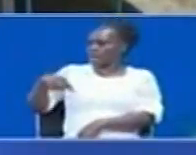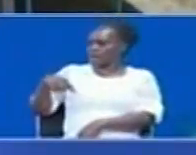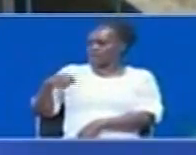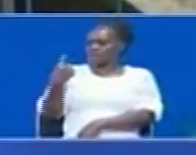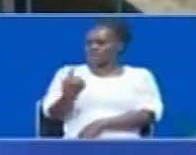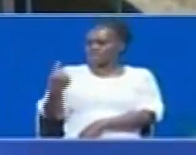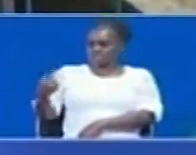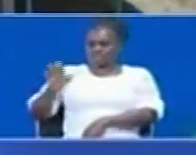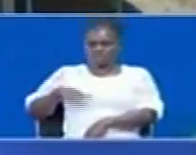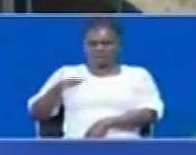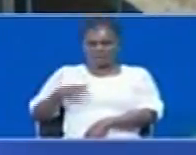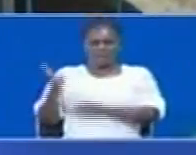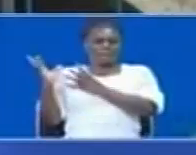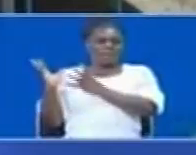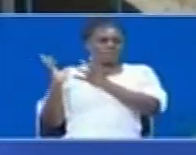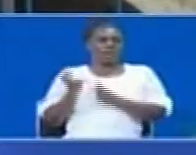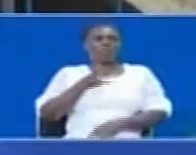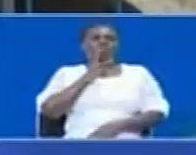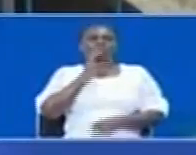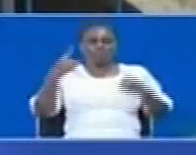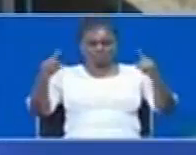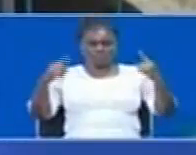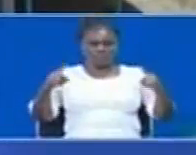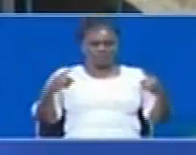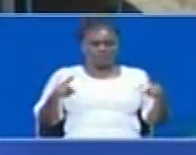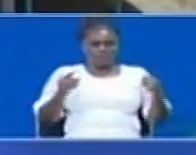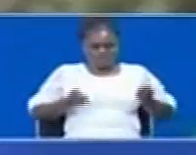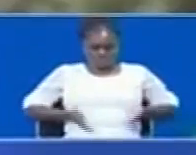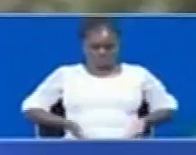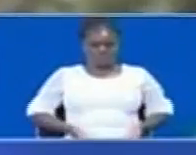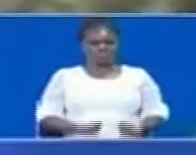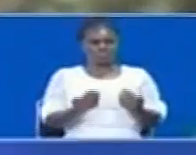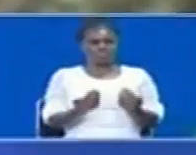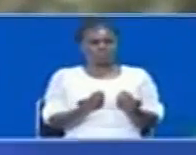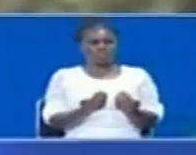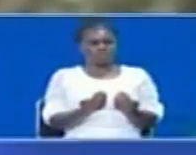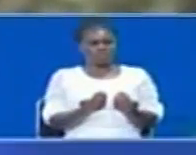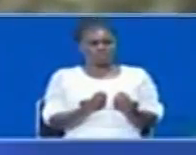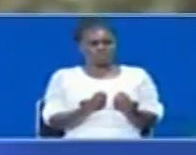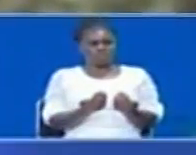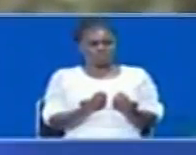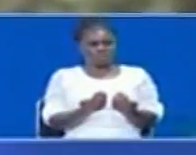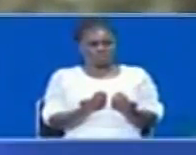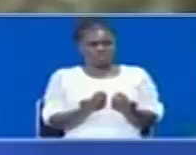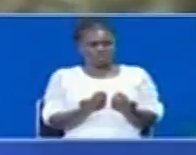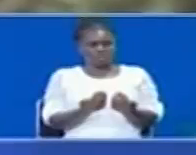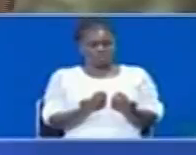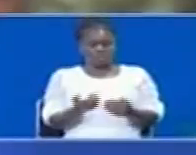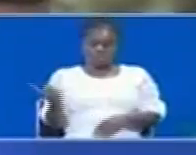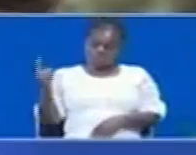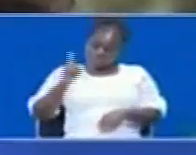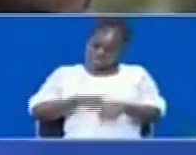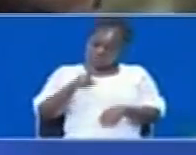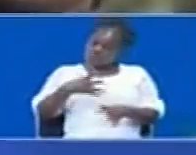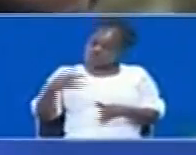mama kubeba maji kwa minajili ya kufanikisha shughuli za kuzalishwa. They will bring at least using a 20 liter jerrycan, some will